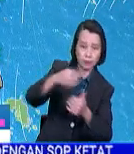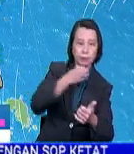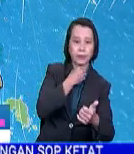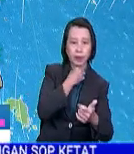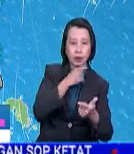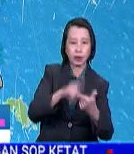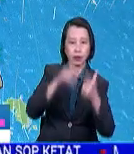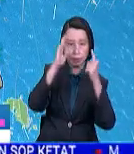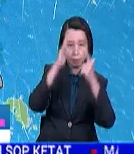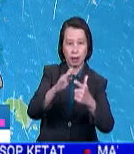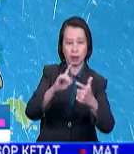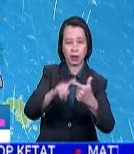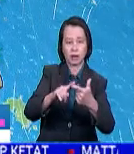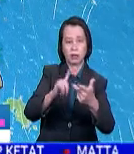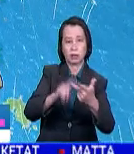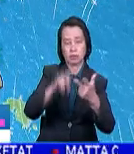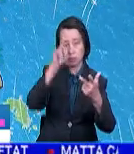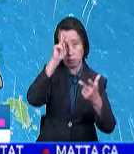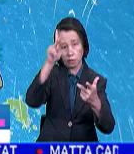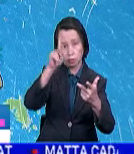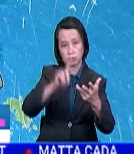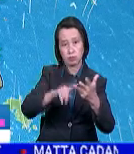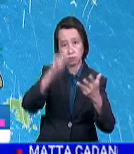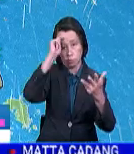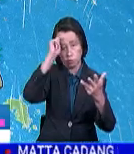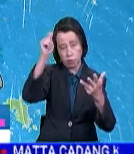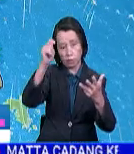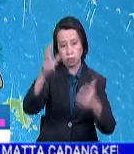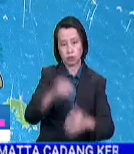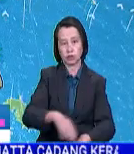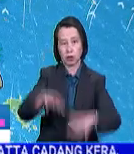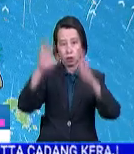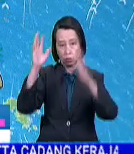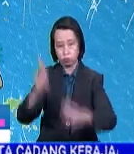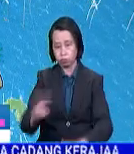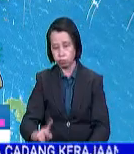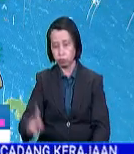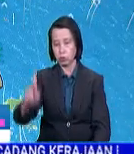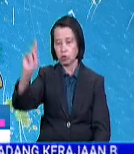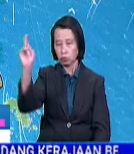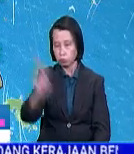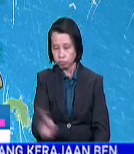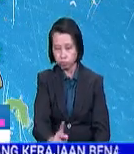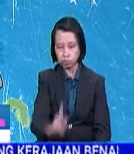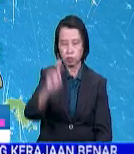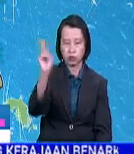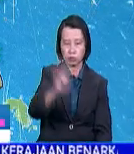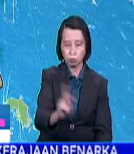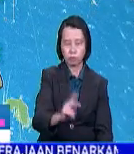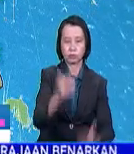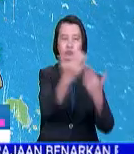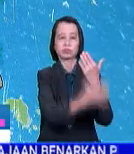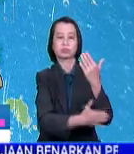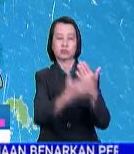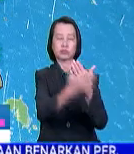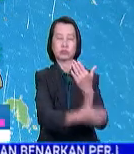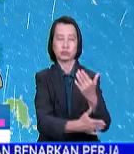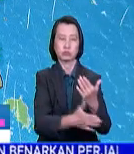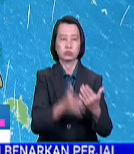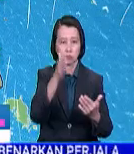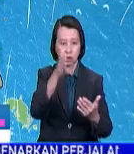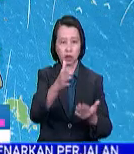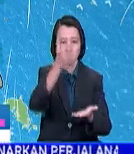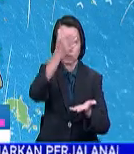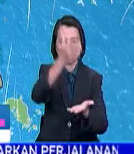Perak, Pahang, Kelantan dan juga Terengganu. Manakala ribut petir bagi kawasan-kawasan lain di sekitar Semenanjung ini dijangka